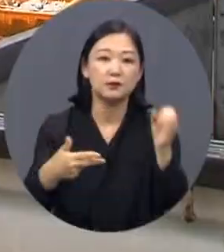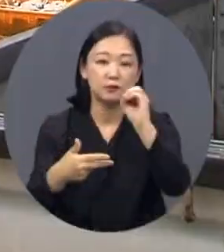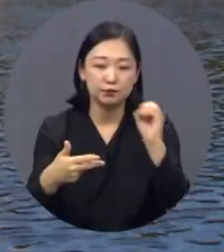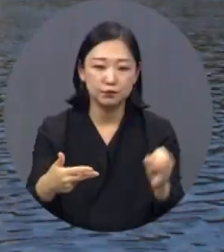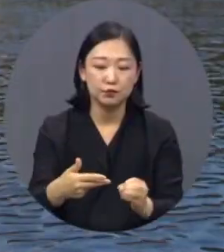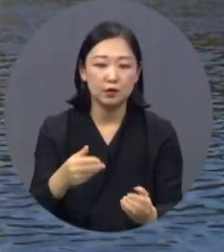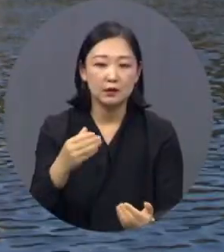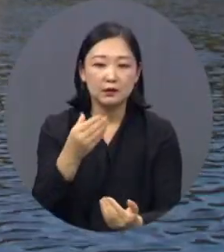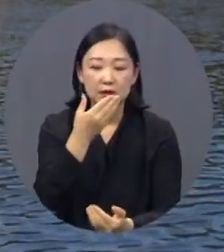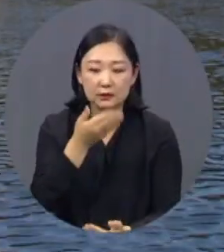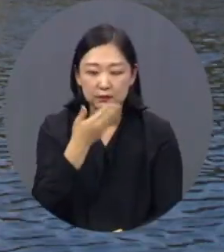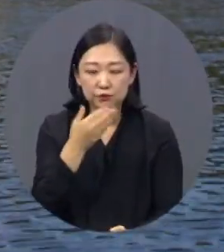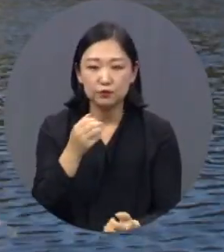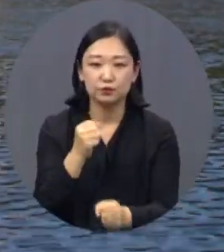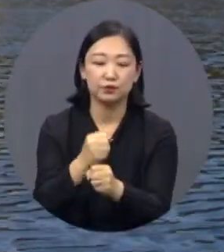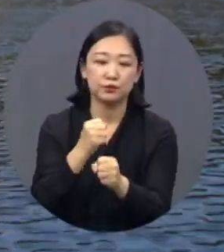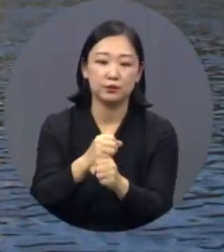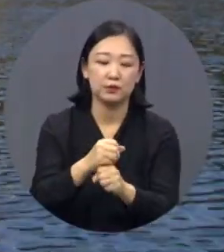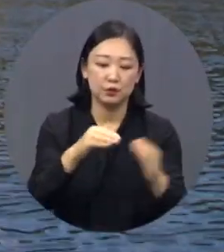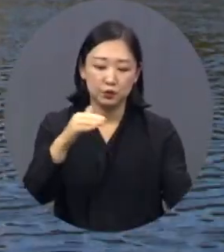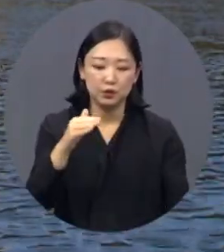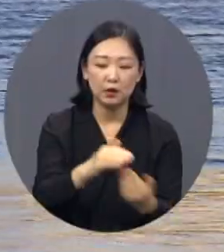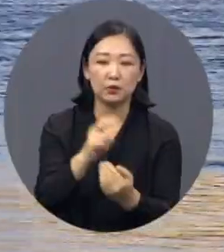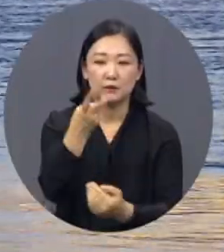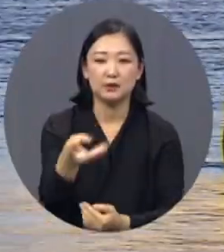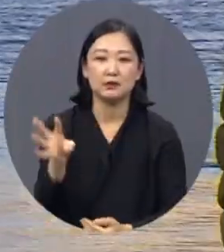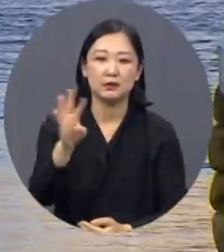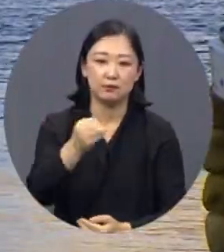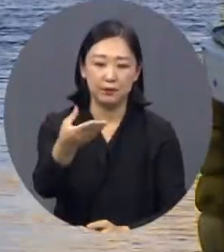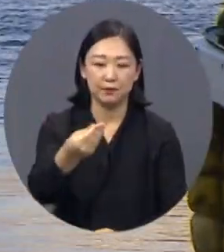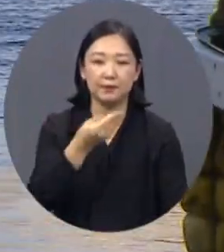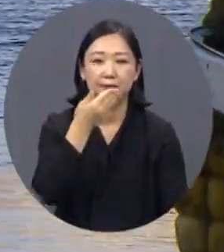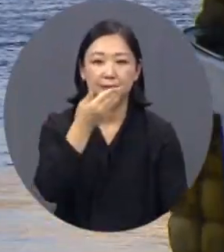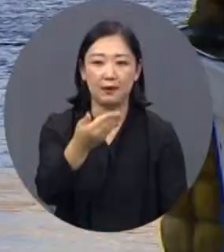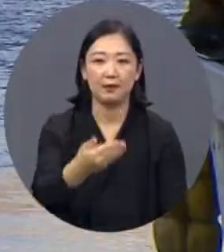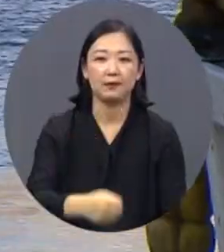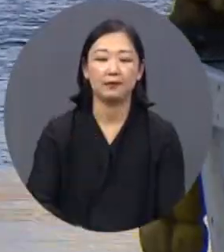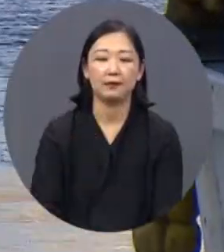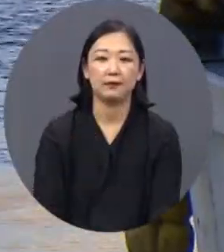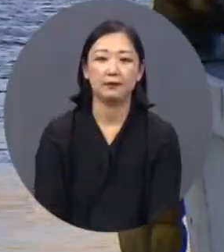식품제조업 농어법인은 최대 20억 원까지 융자받을 수 있습니다.